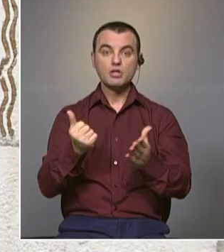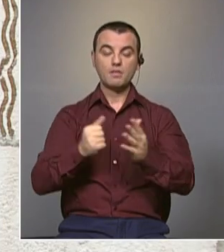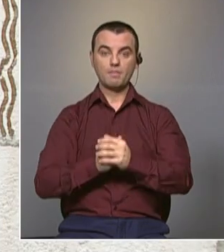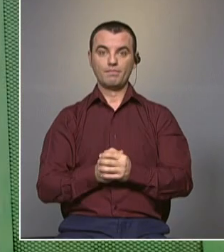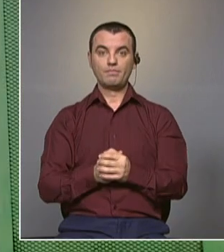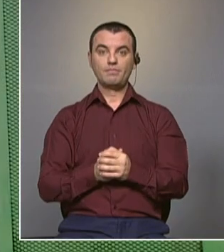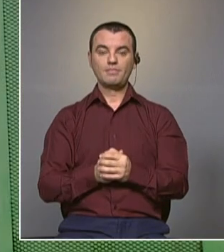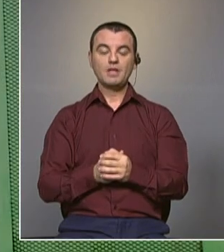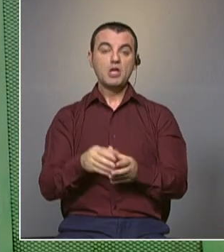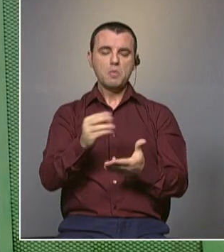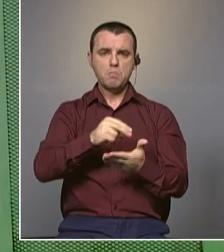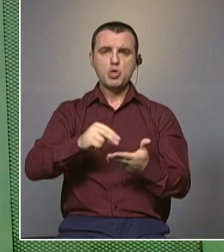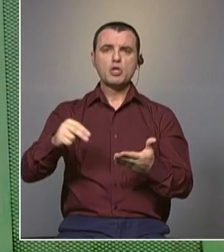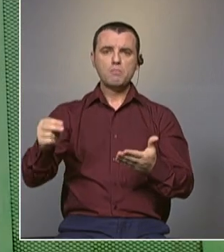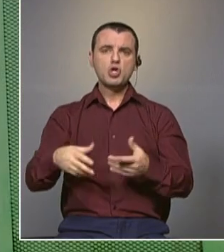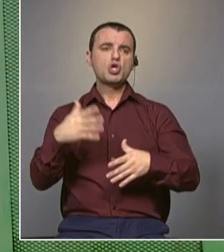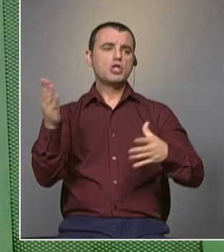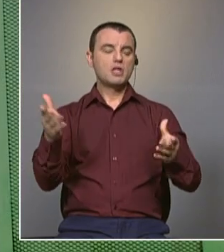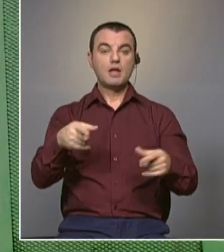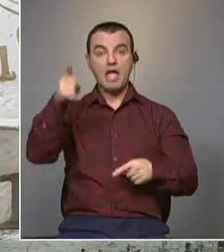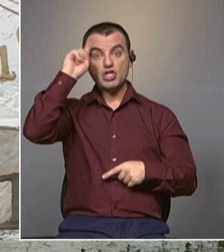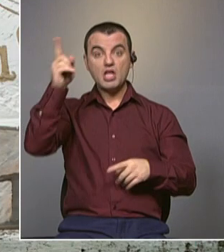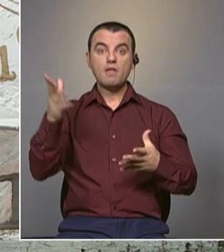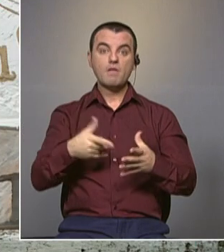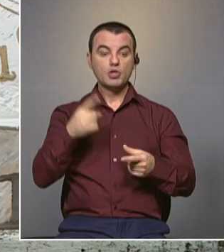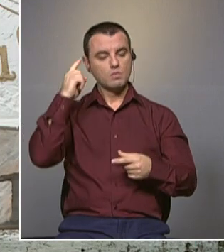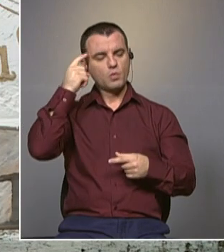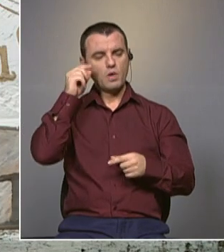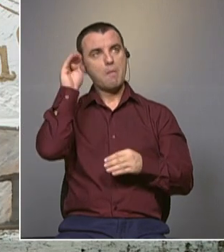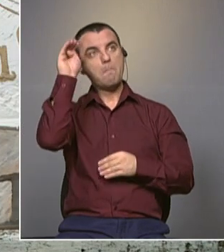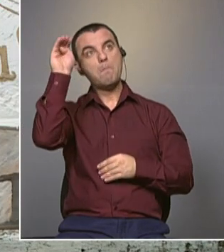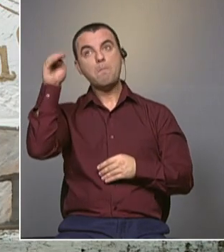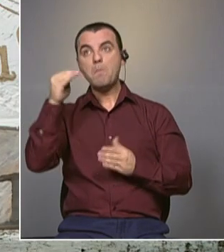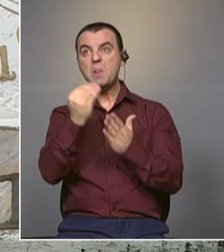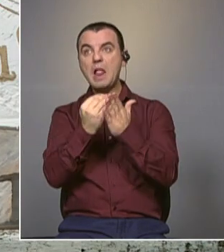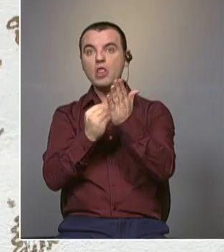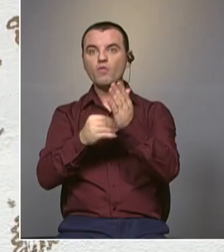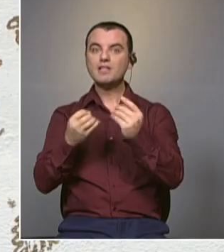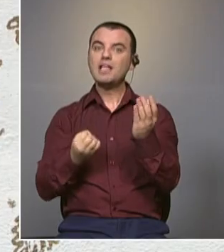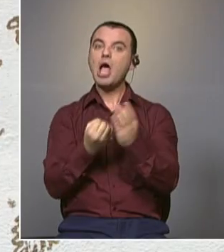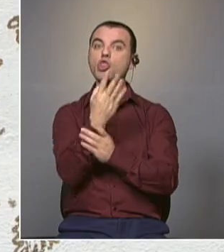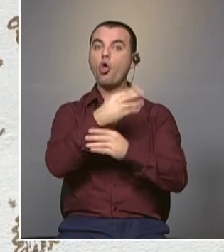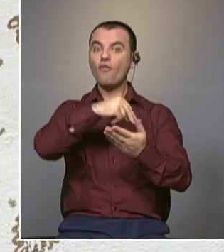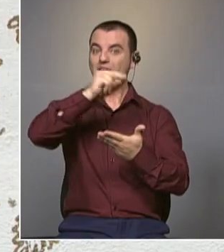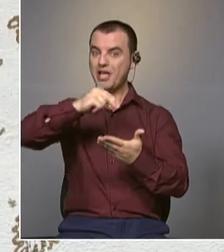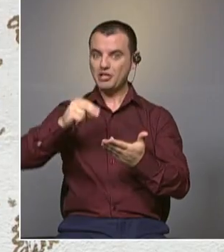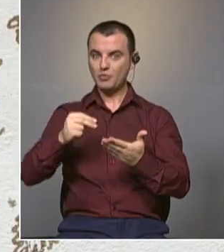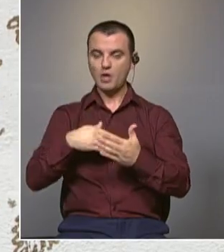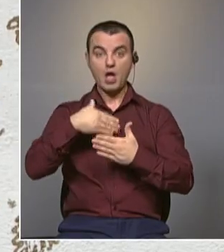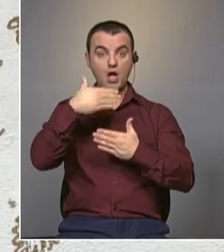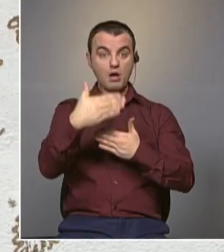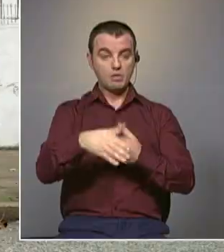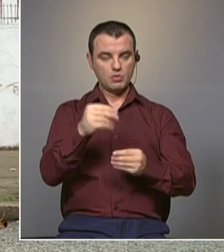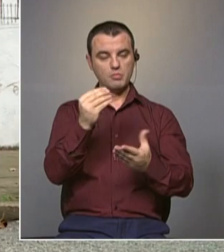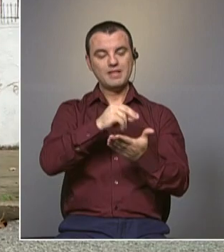да се опитват да пишат. Жената вече крои планове за нови образи на съседските стени. Предстои да бъде изрисуван патриархът